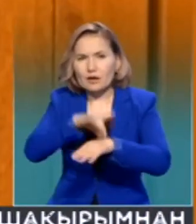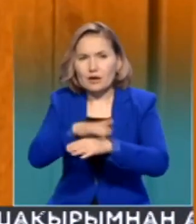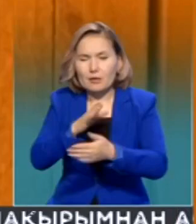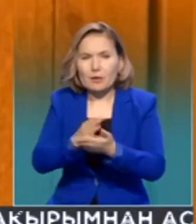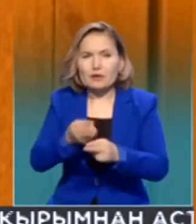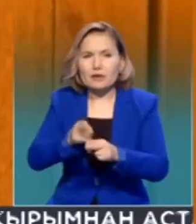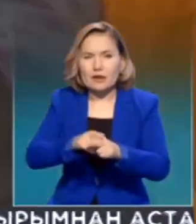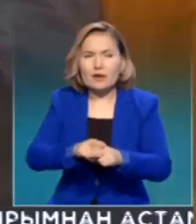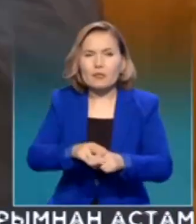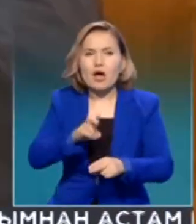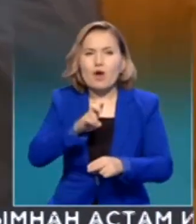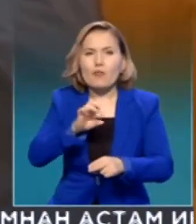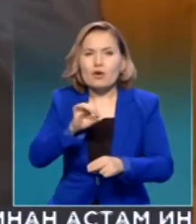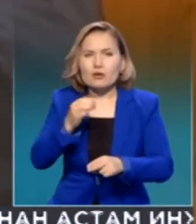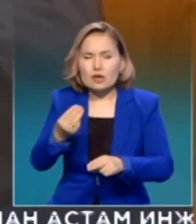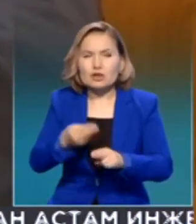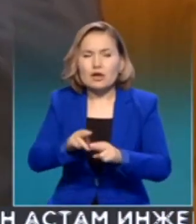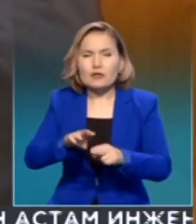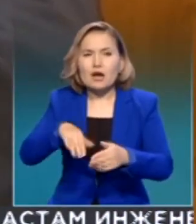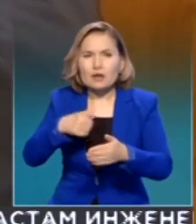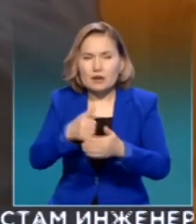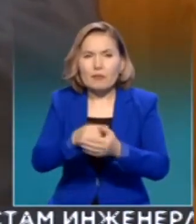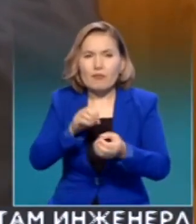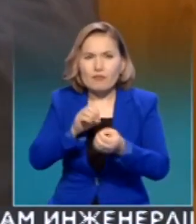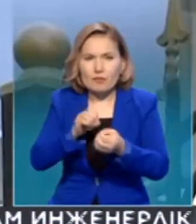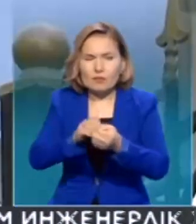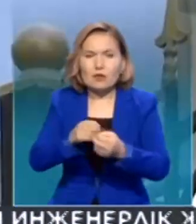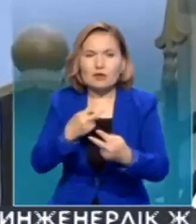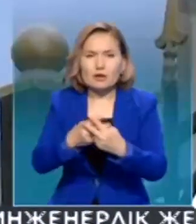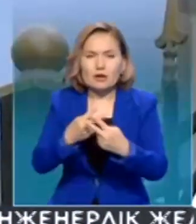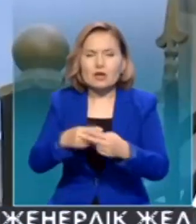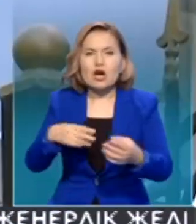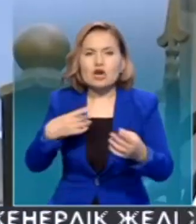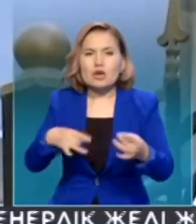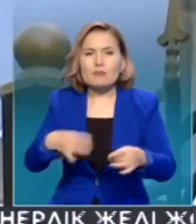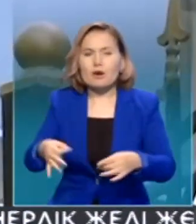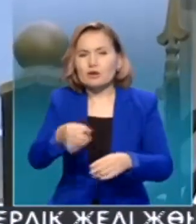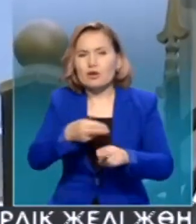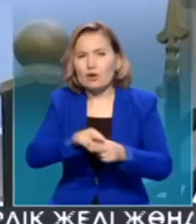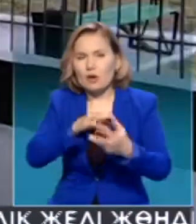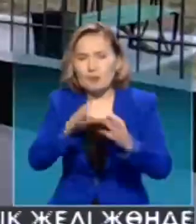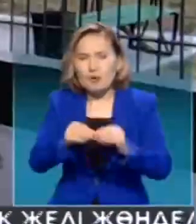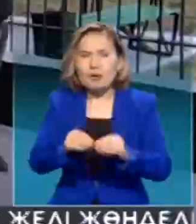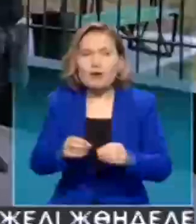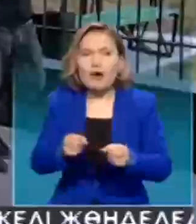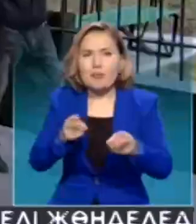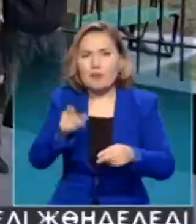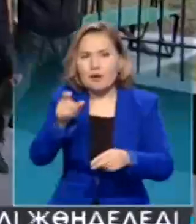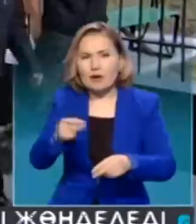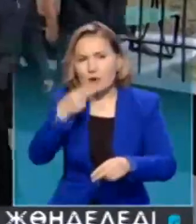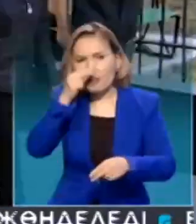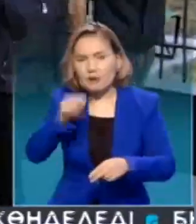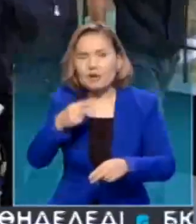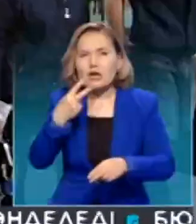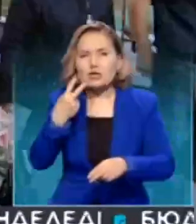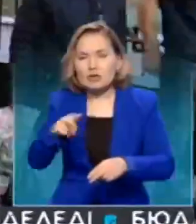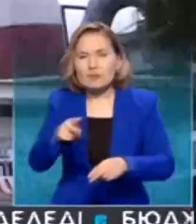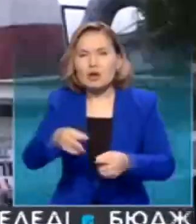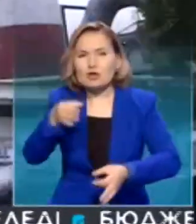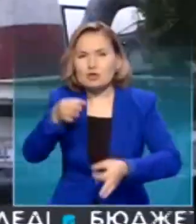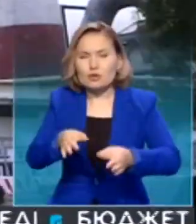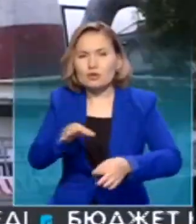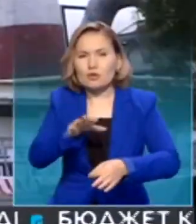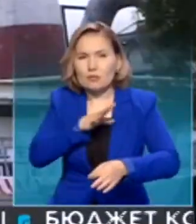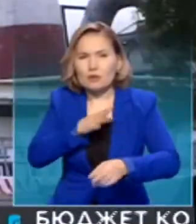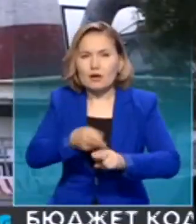олы Рахат Бүлдеш әлі күнге тергеу абақтысында. Жамбыл облыстық соты бүгінгі дейін күдіктілерге қатысты 20-дан аса сот отырысы